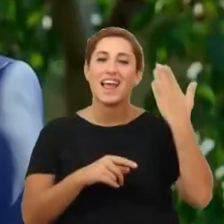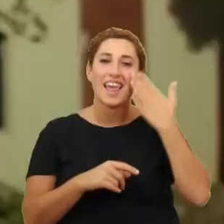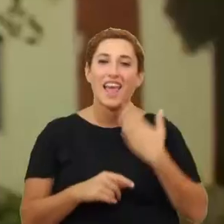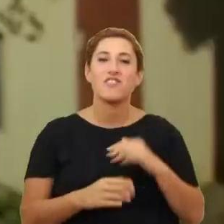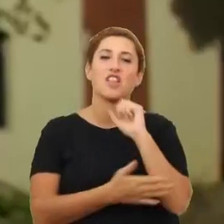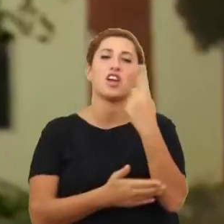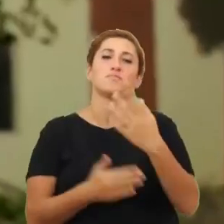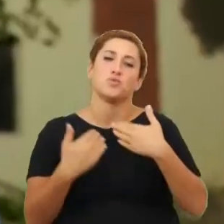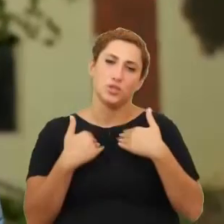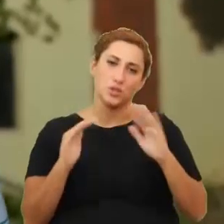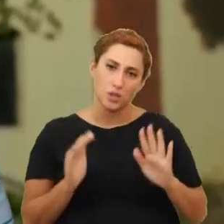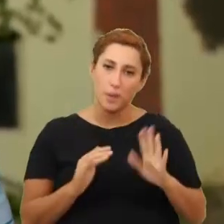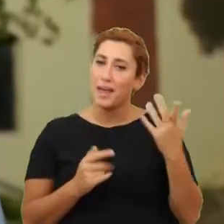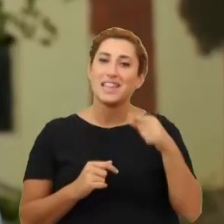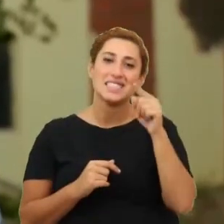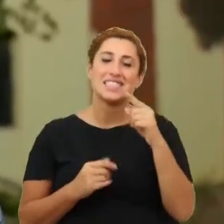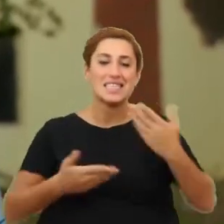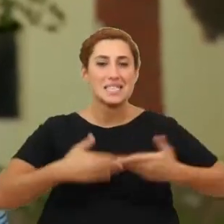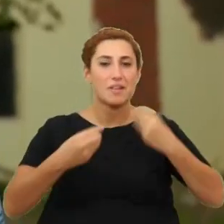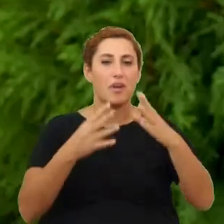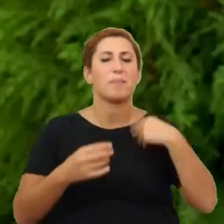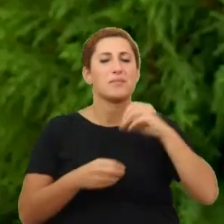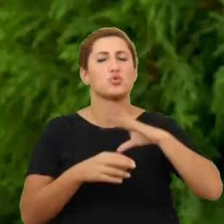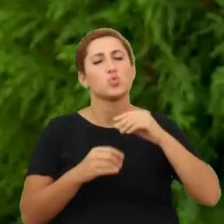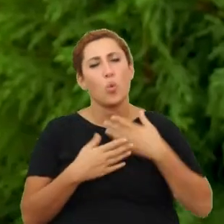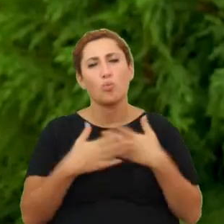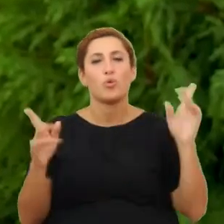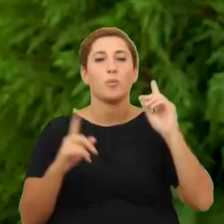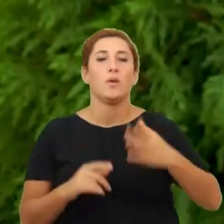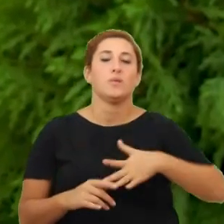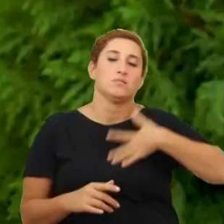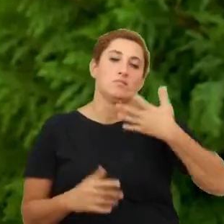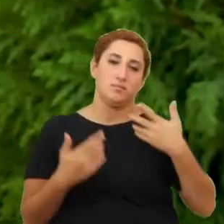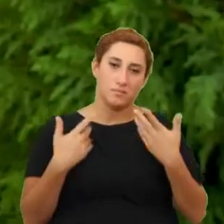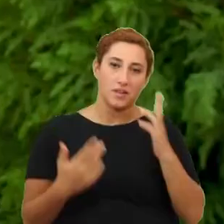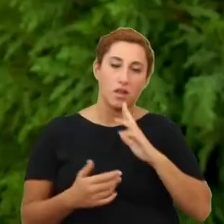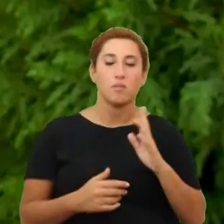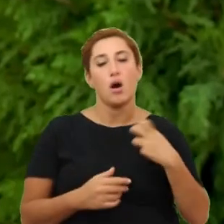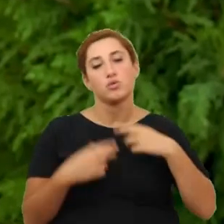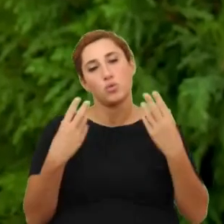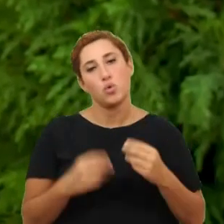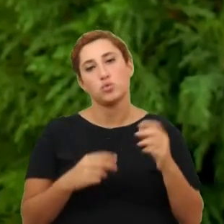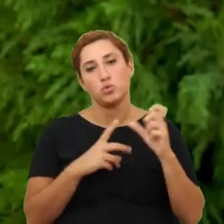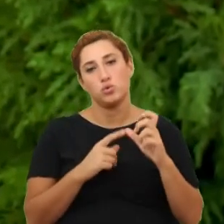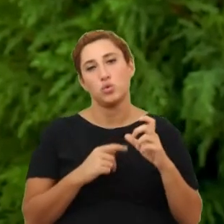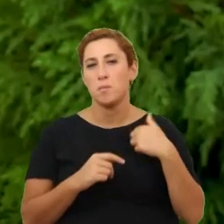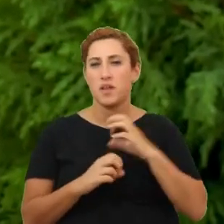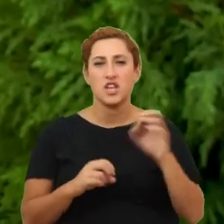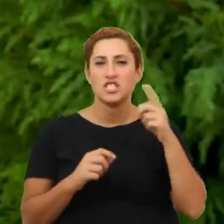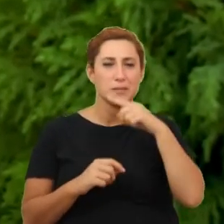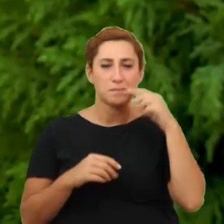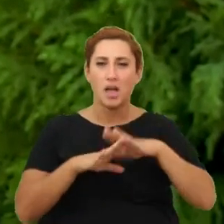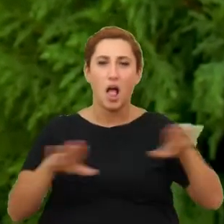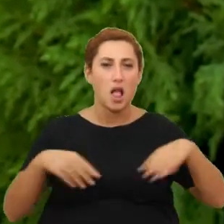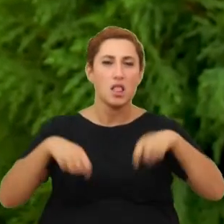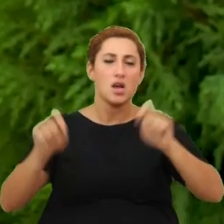keyfinizin kahyasıyım. Yani size hizmet etmek benim için çok büyük bir onur, gurur efendim. Aşk olsun Şükrü. Bana hiç kırmızı